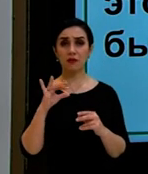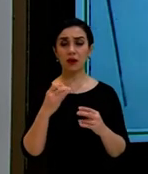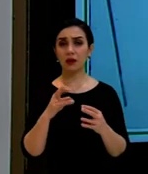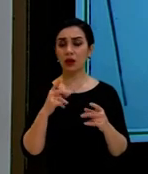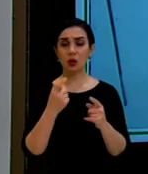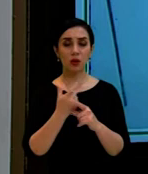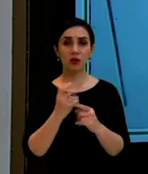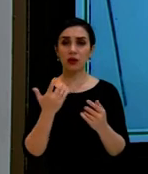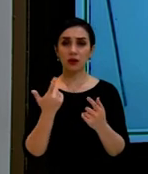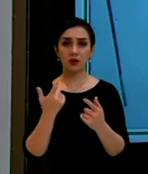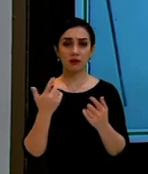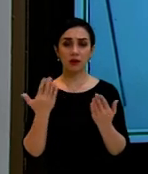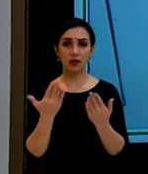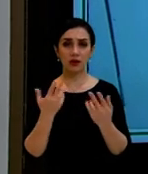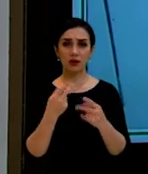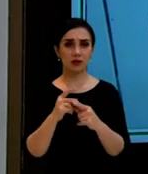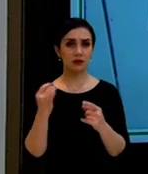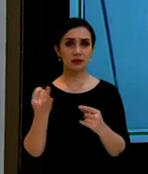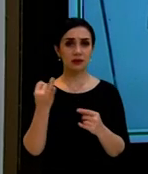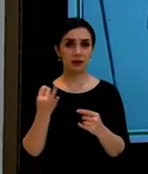хорошая какая интересная